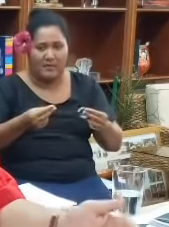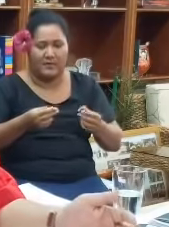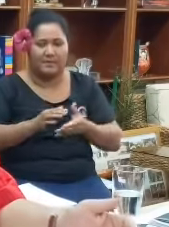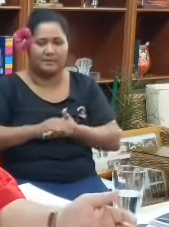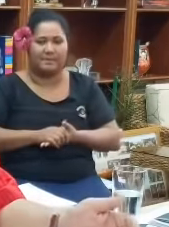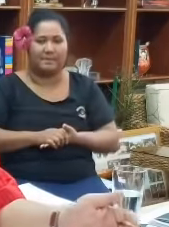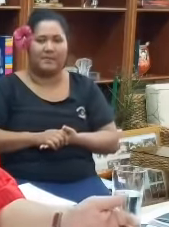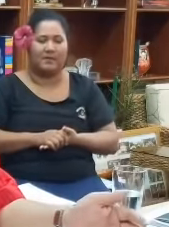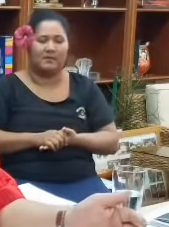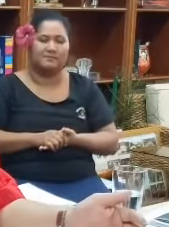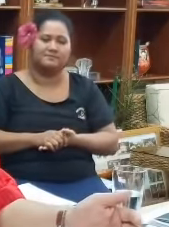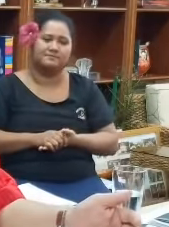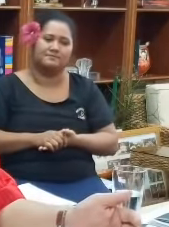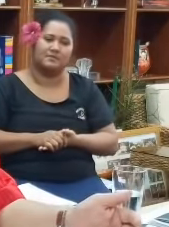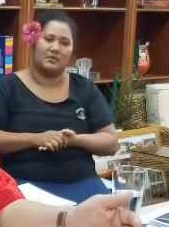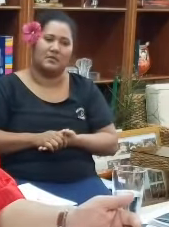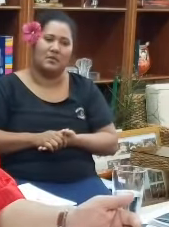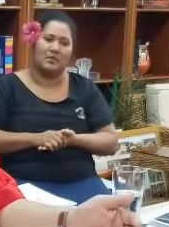un